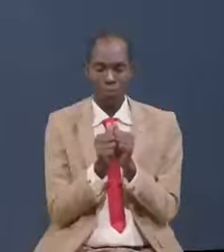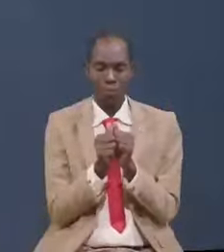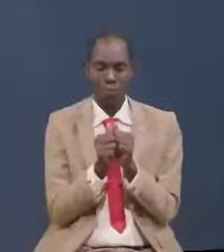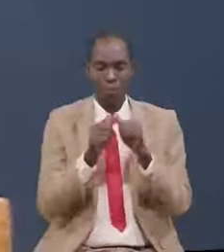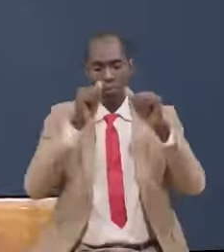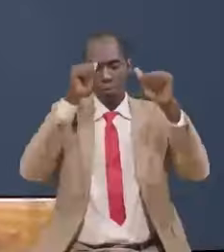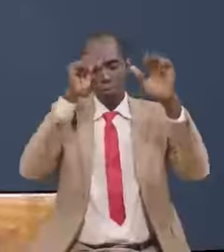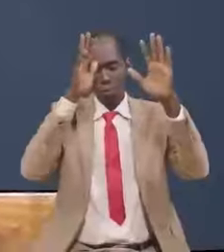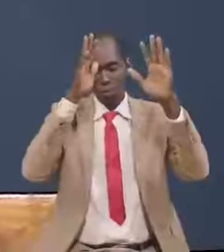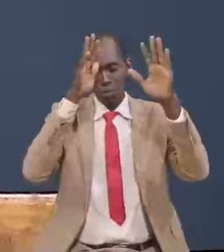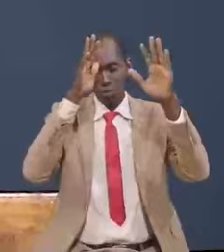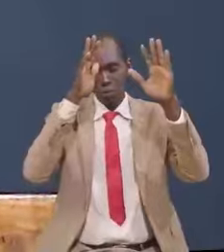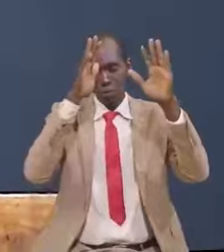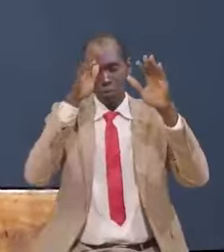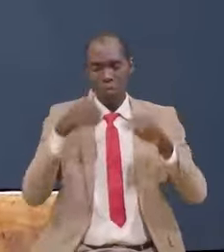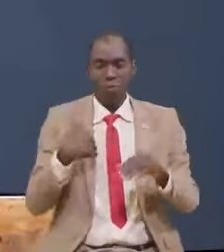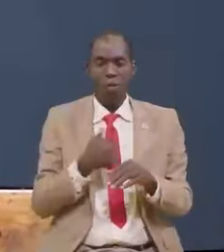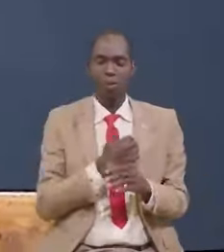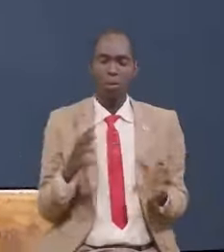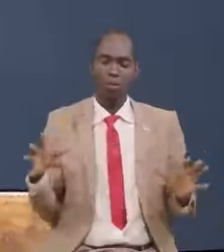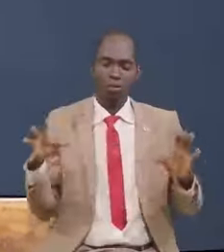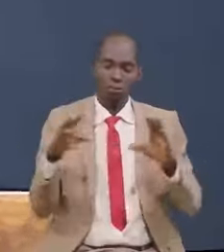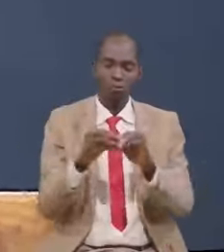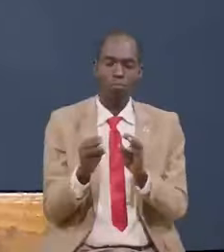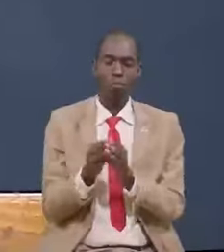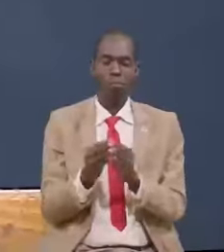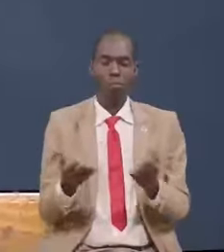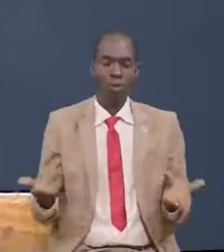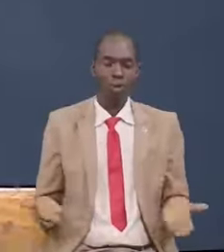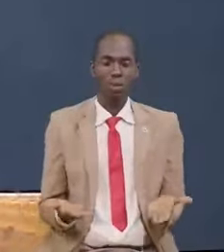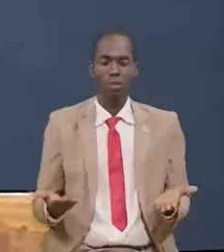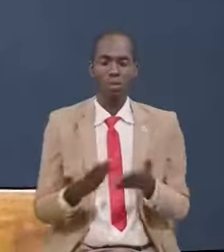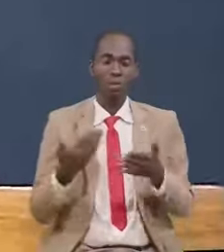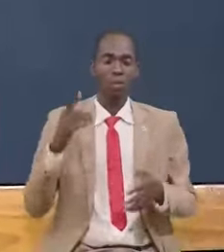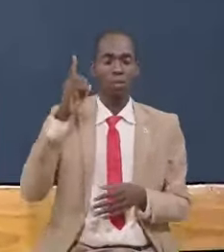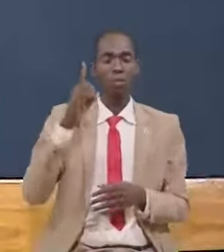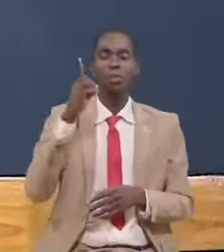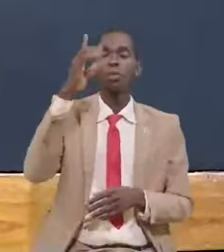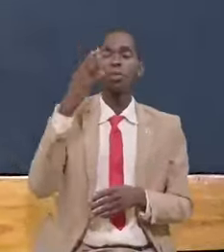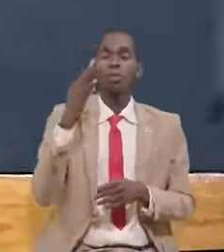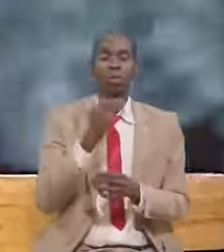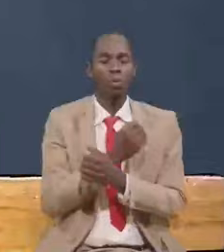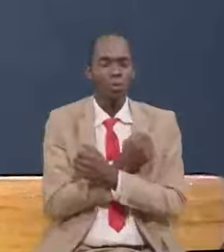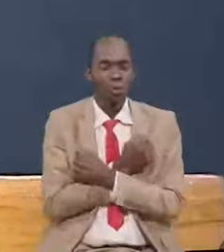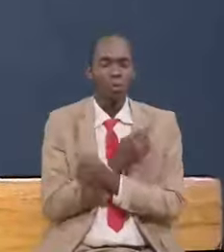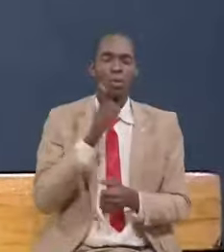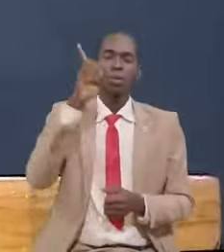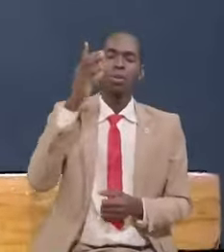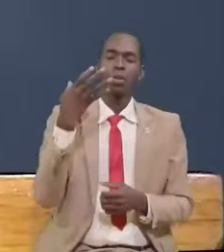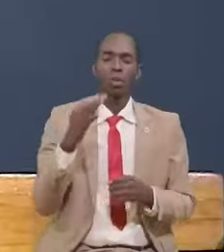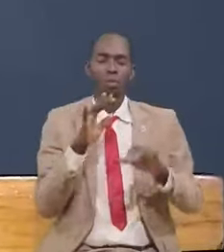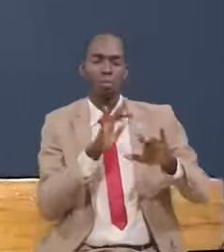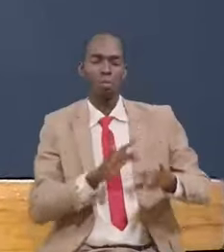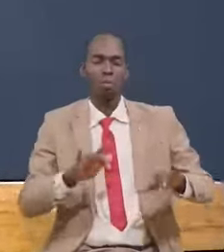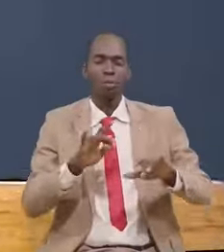Père, nous sommes rassemblés devant toi. Dieu d'amour, Dieu de miséricorde, Dieu